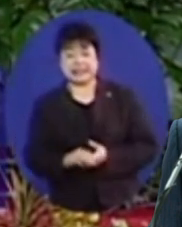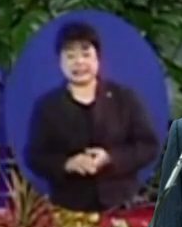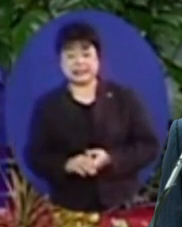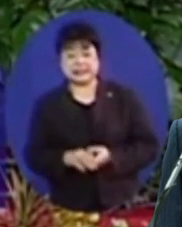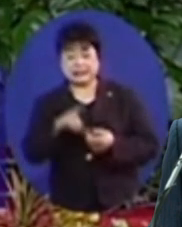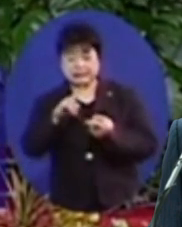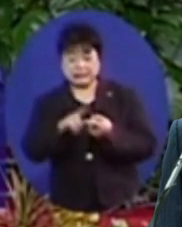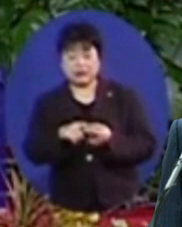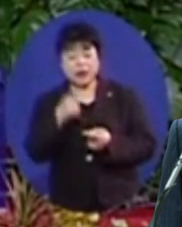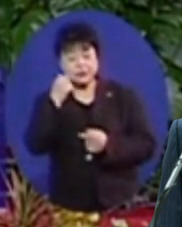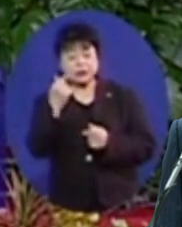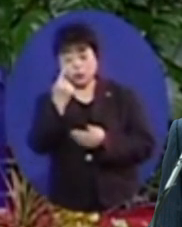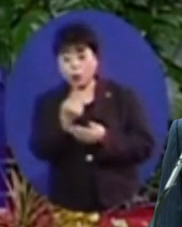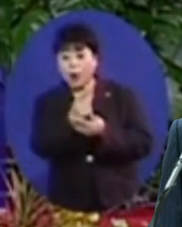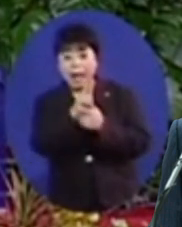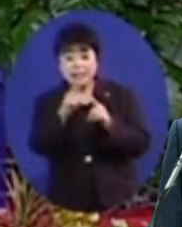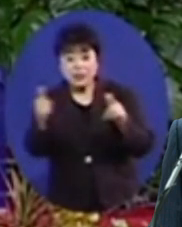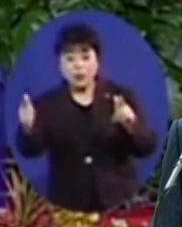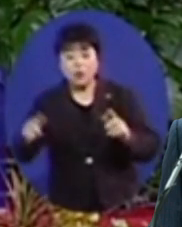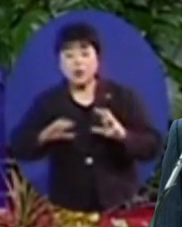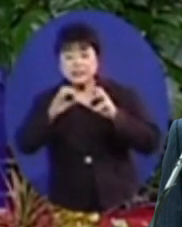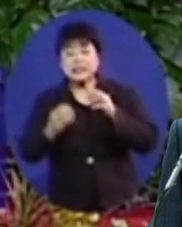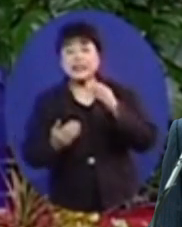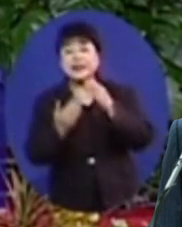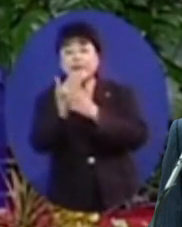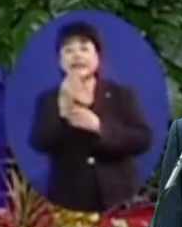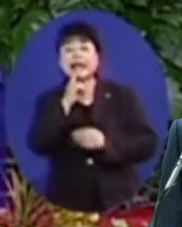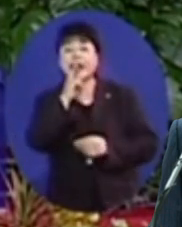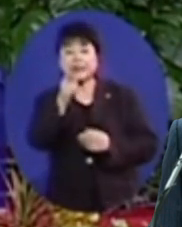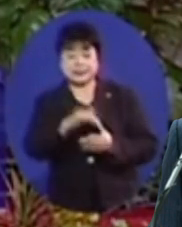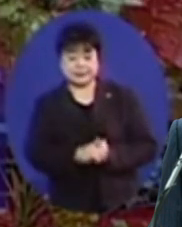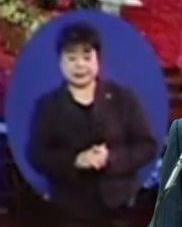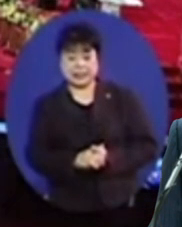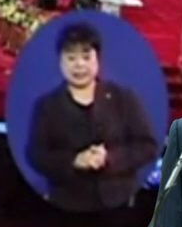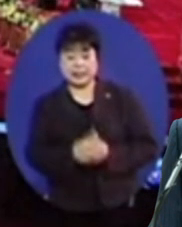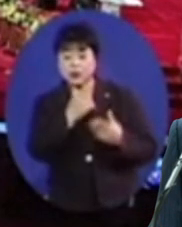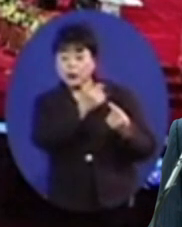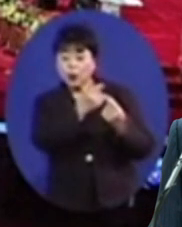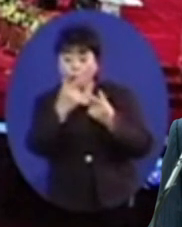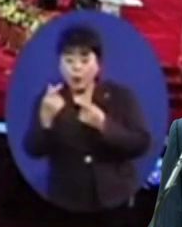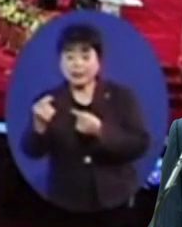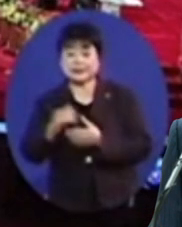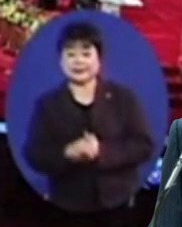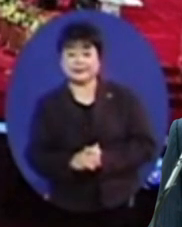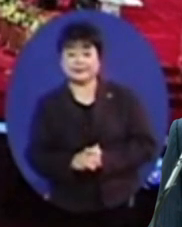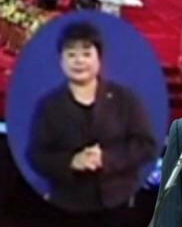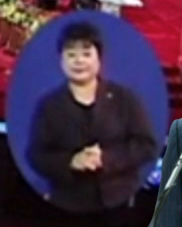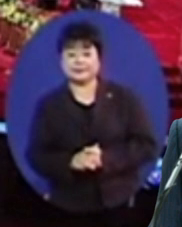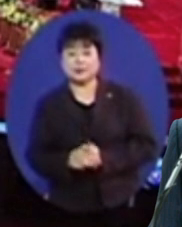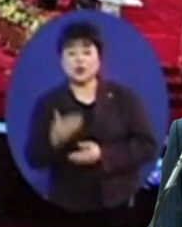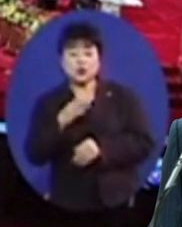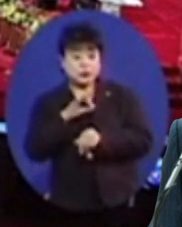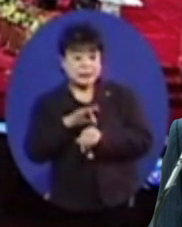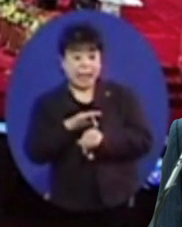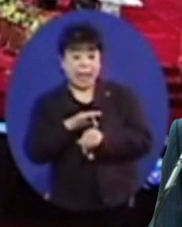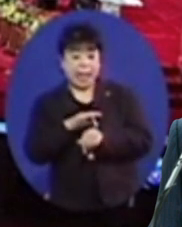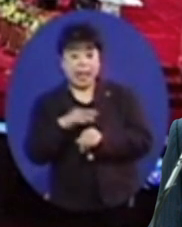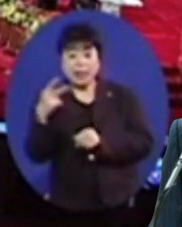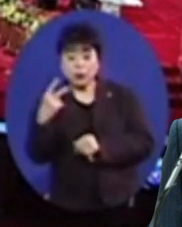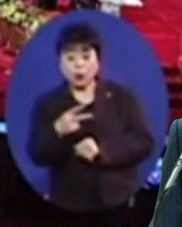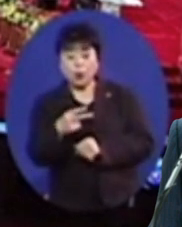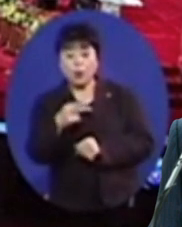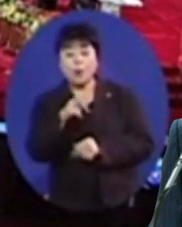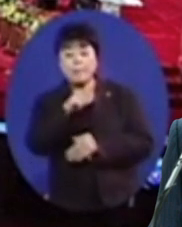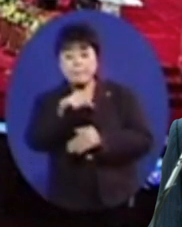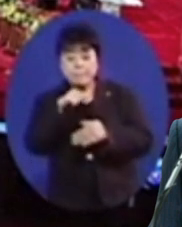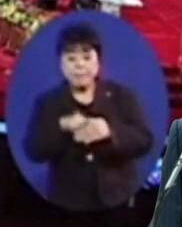다 아버지께로부터 나온 것이 아니요 세상으로부터 온 것이라. 이처럼 육체와